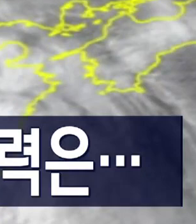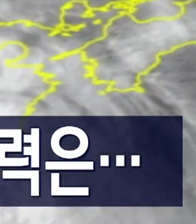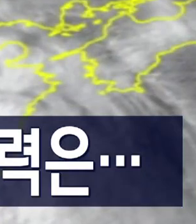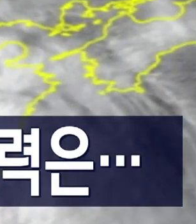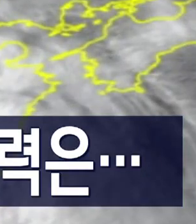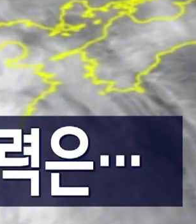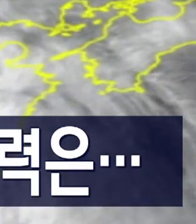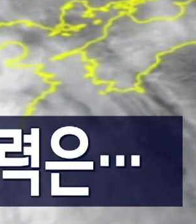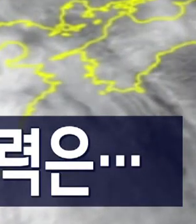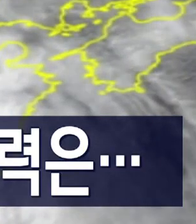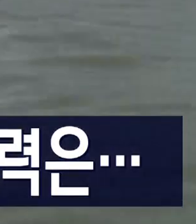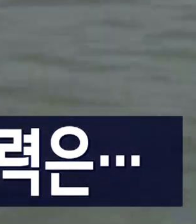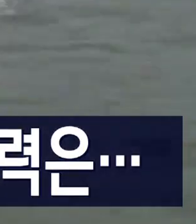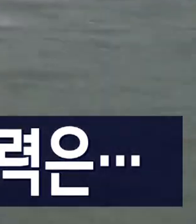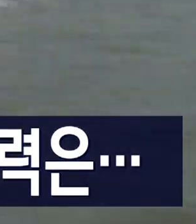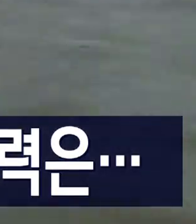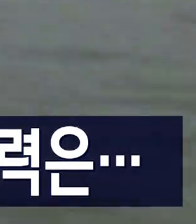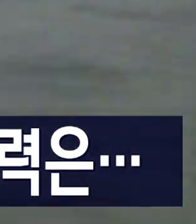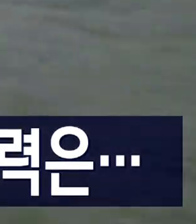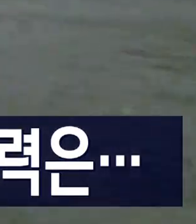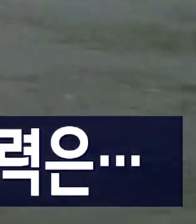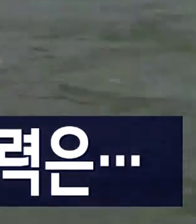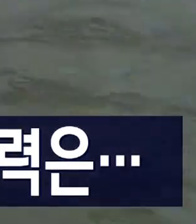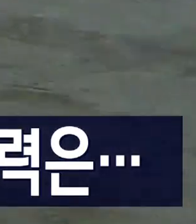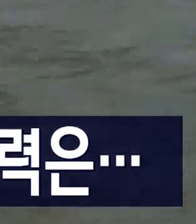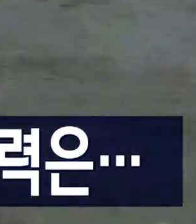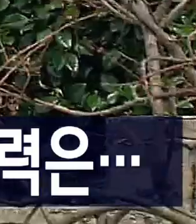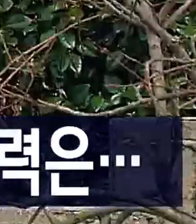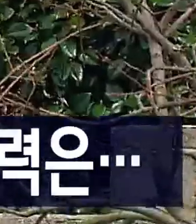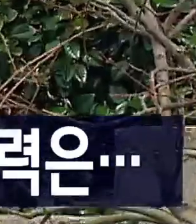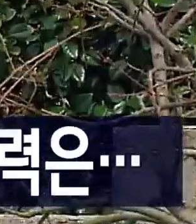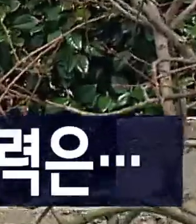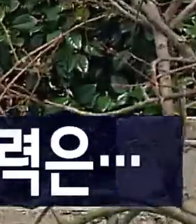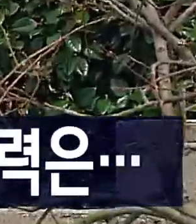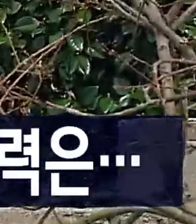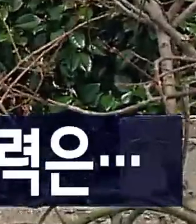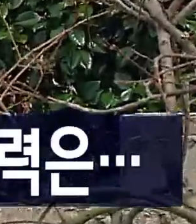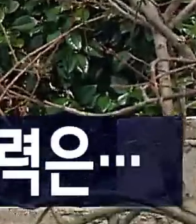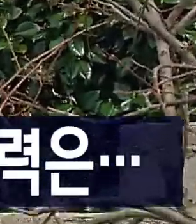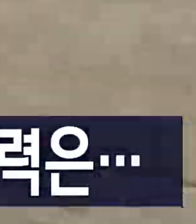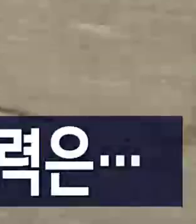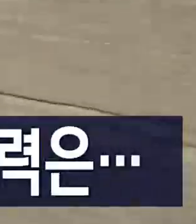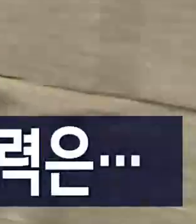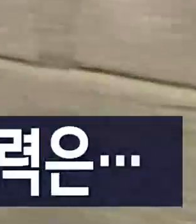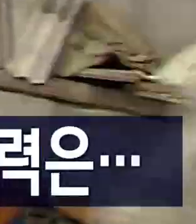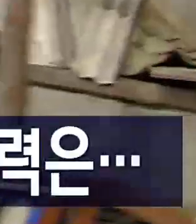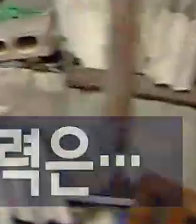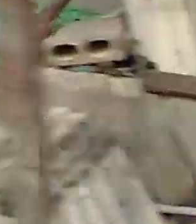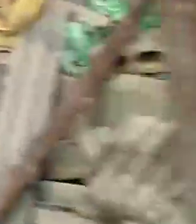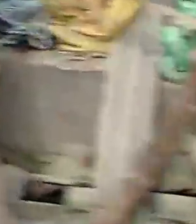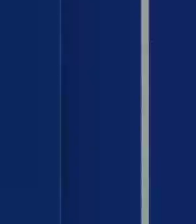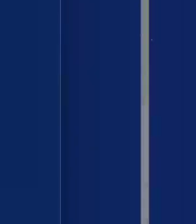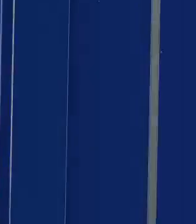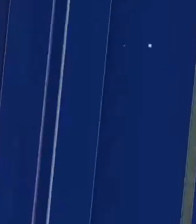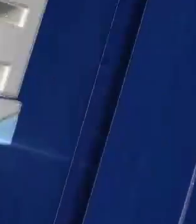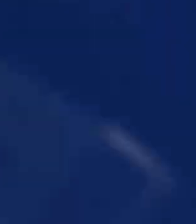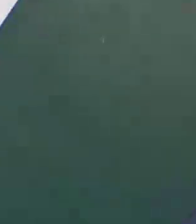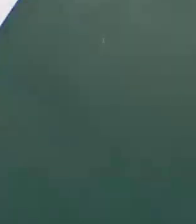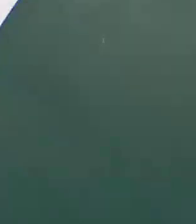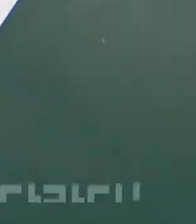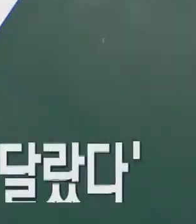태풍 카눈은 한반도 내륙을 관통할 예정입니다. 과거 내륙을 통과했던 태풍 위력과 당시 전남 피해 상황을 살펴봤습니다.